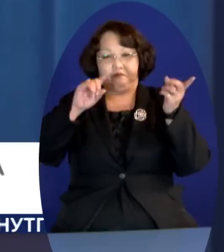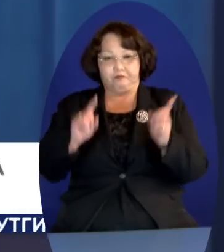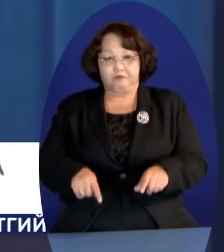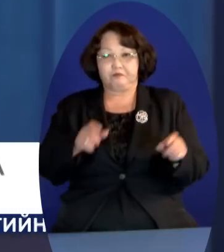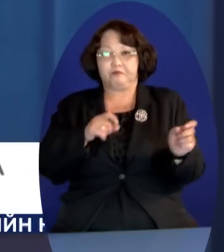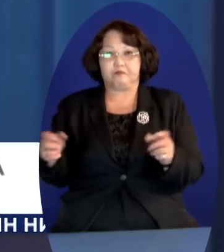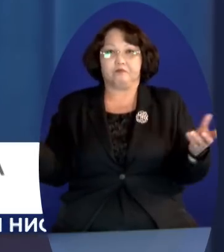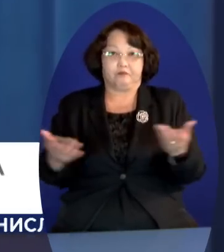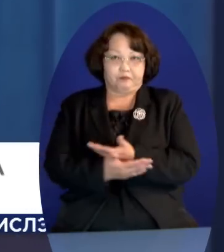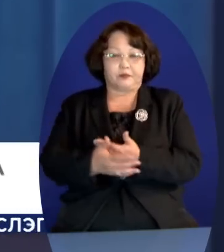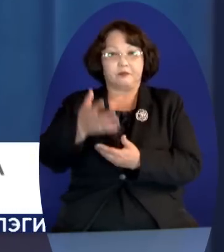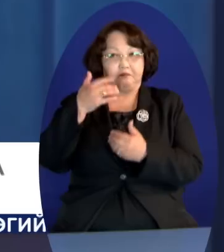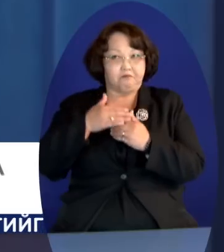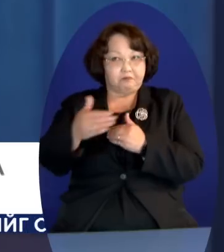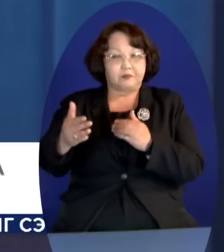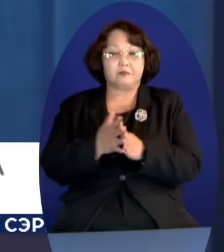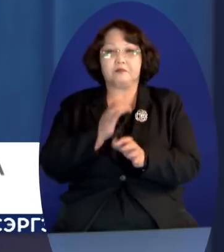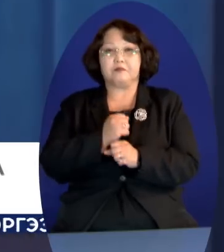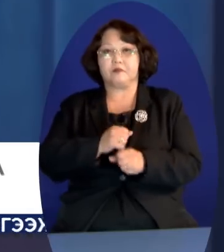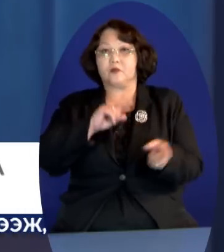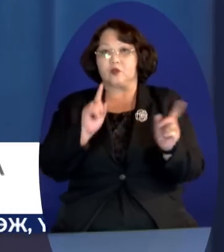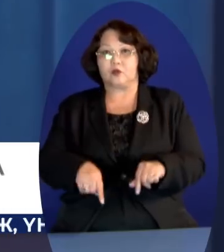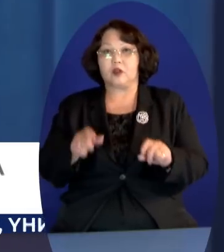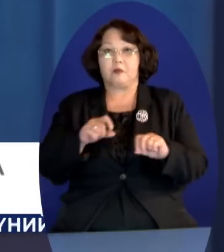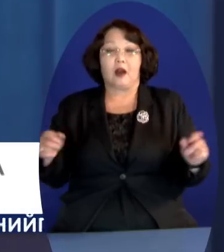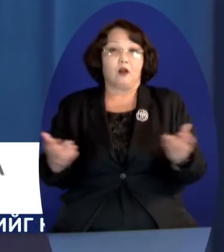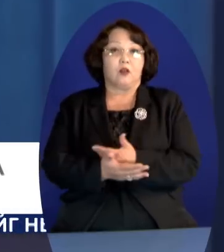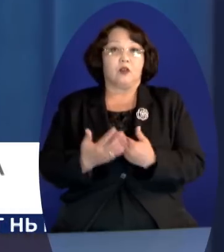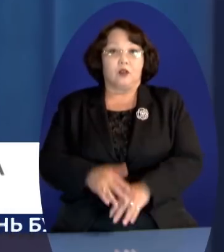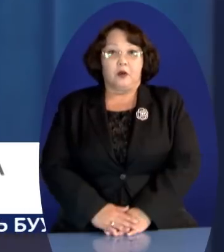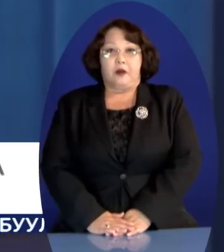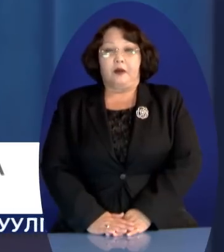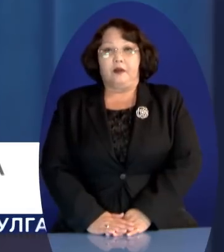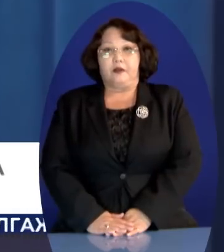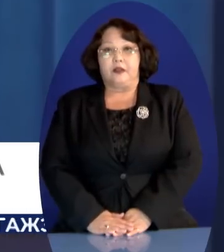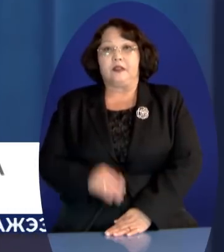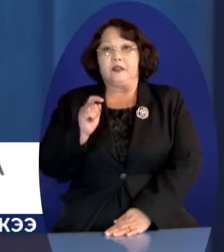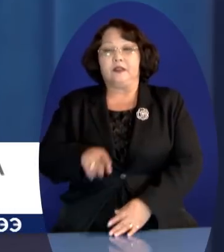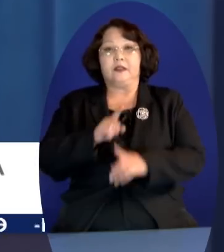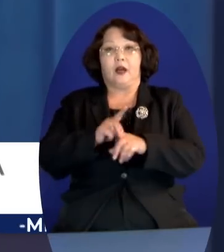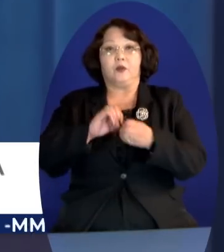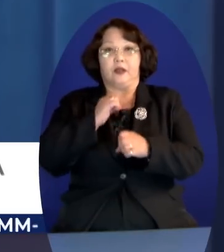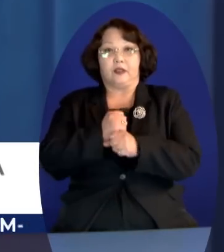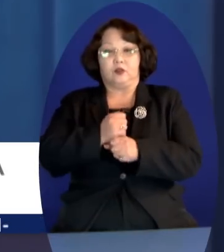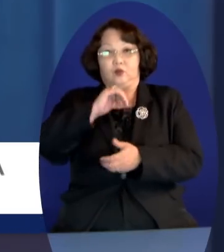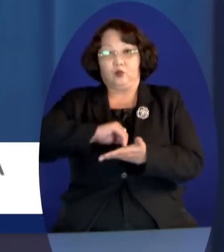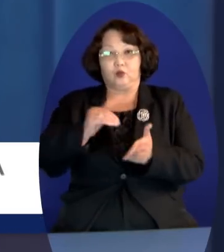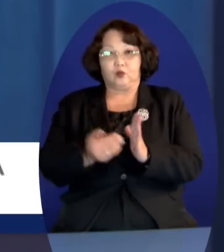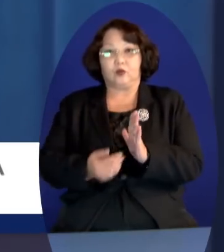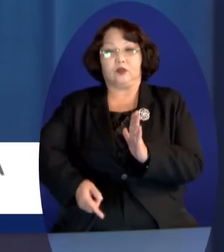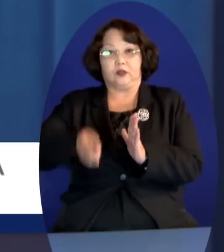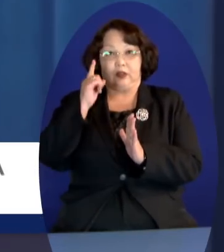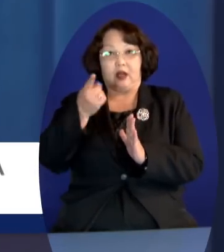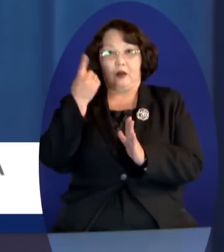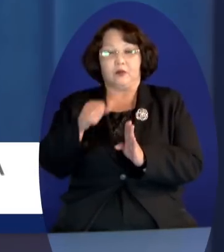бичгийг бол тус байгуулсан байгаа. За, ингээд айлчлалын мөрөөр хэрэгжүүлэх ажлын төлөвлөгөөнд нэгдүгээрт бид